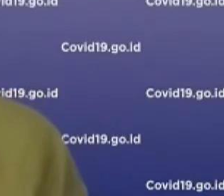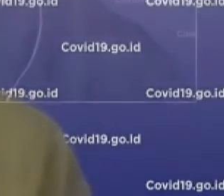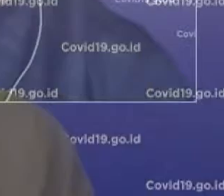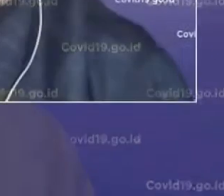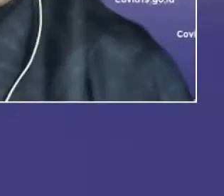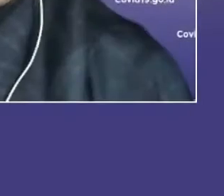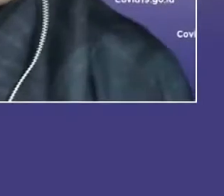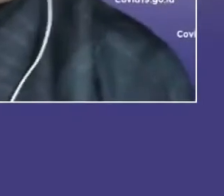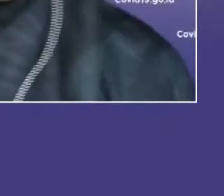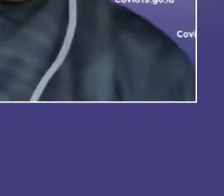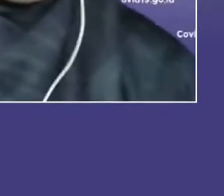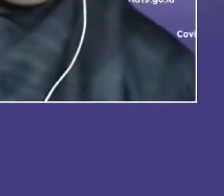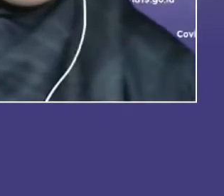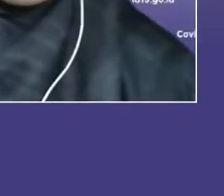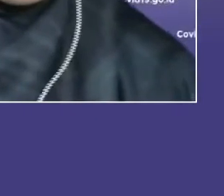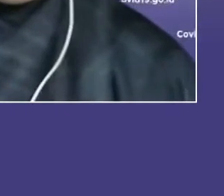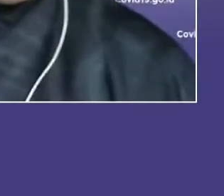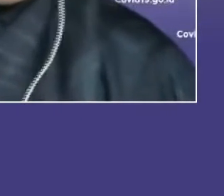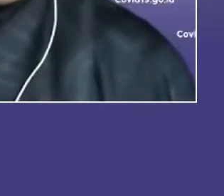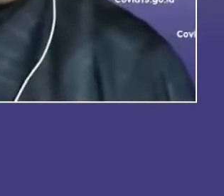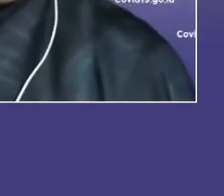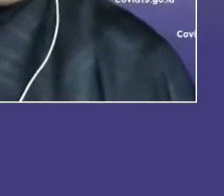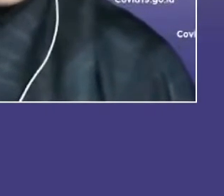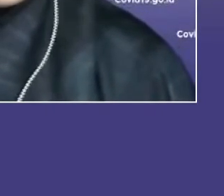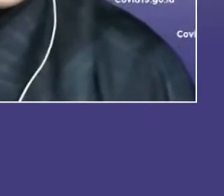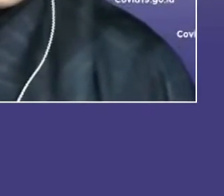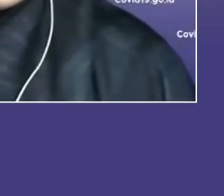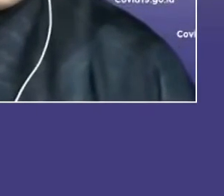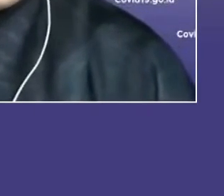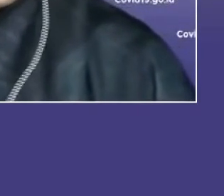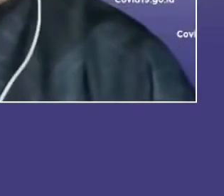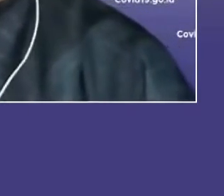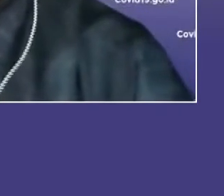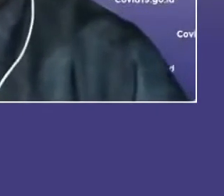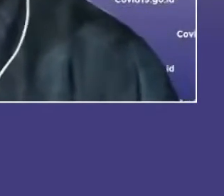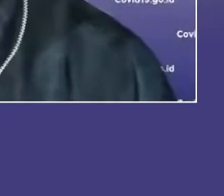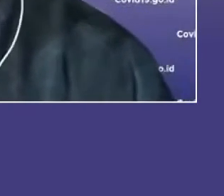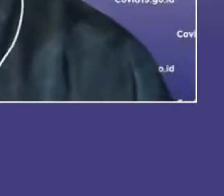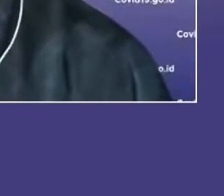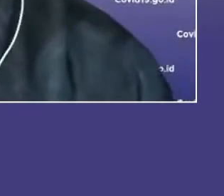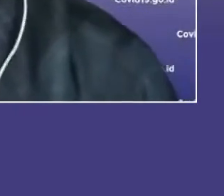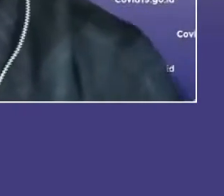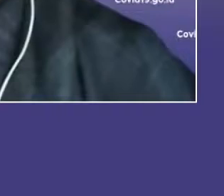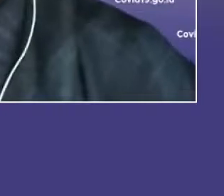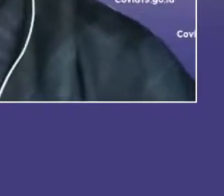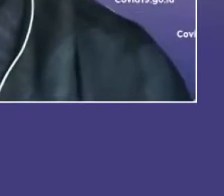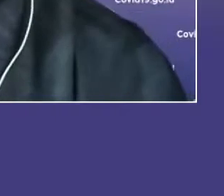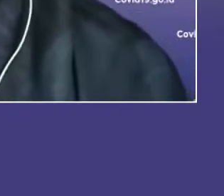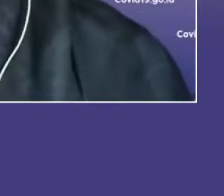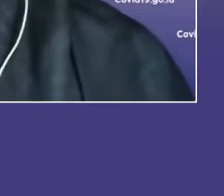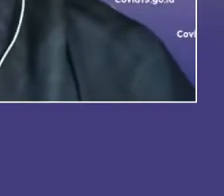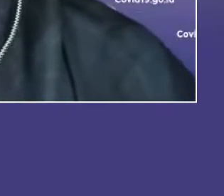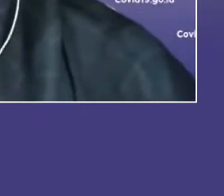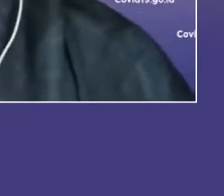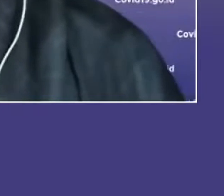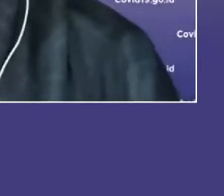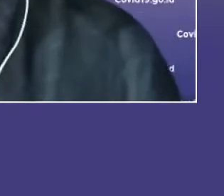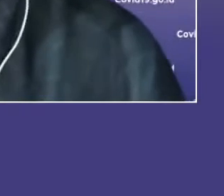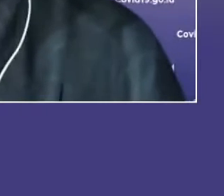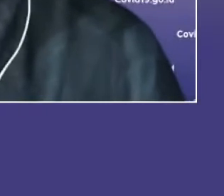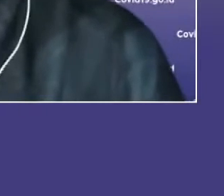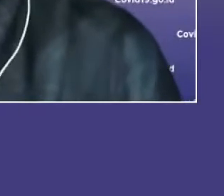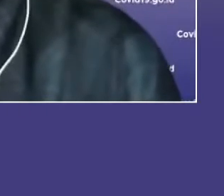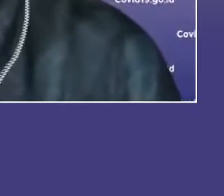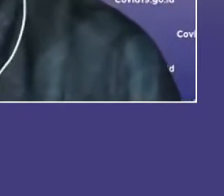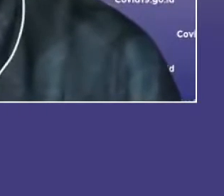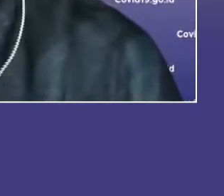Aisyah. Selamat sore Dr. Dewi, Assalamualaikum. Selamat sore Dr. Lola, Waalaikumsalam warahmatullahi wabarakatuh. Iya. Nah,